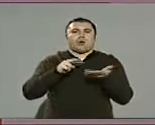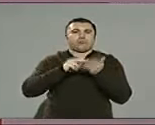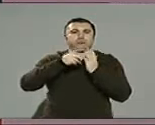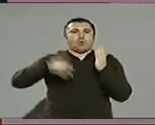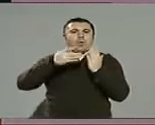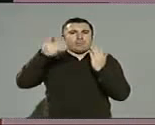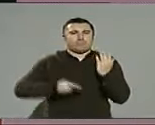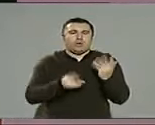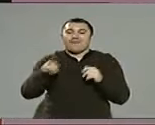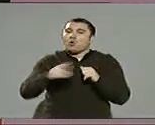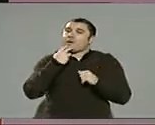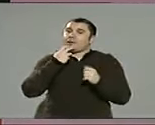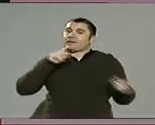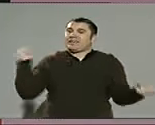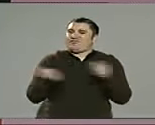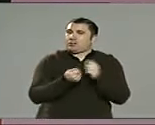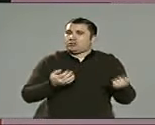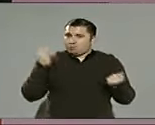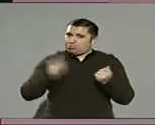Energiewende, Genossinnen und Genossen.